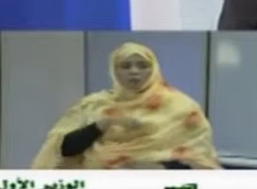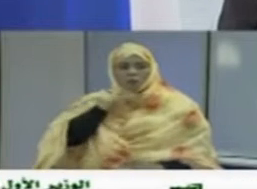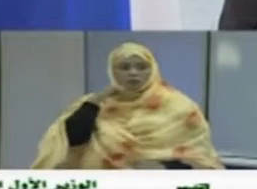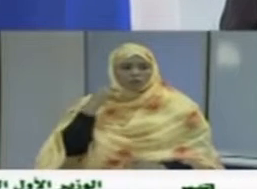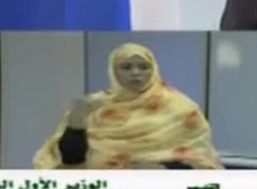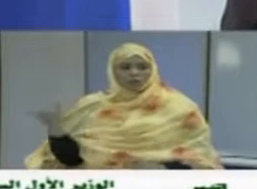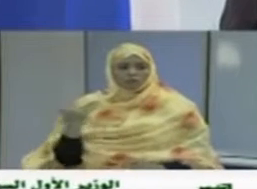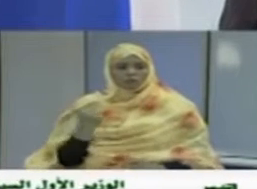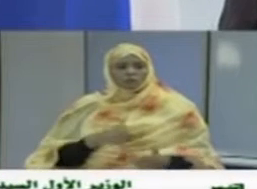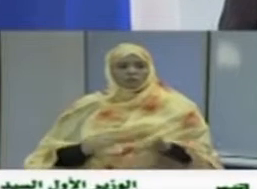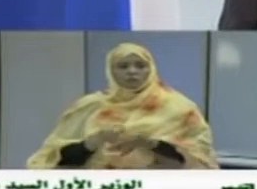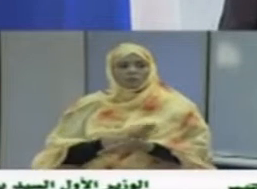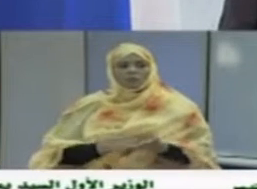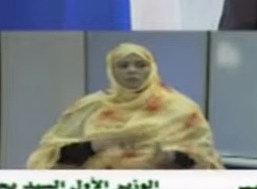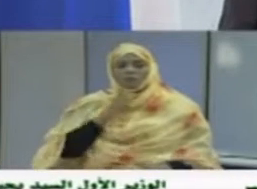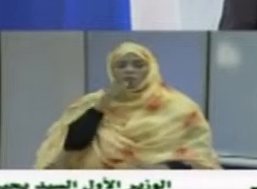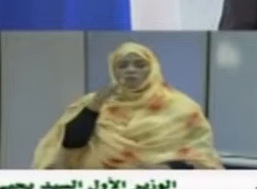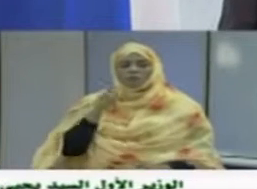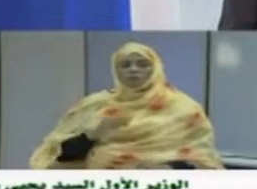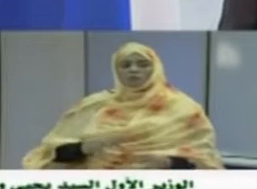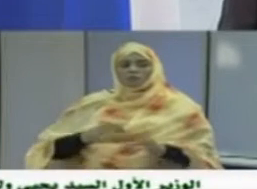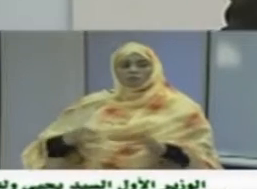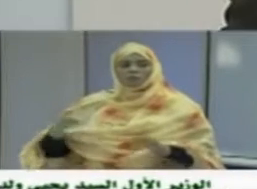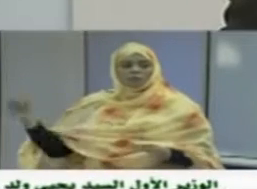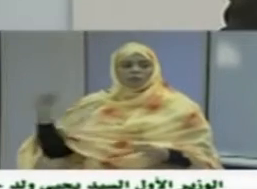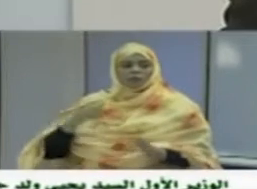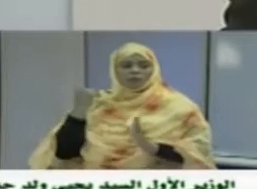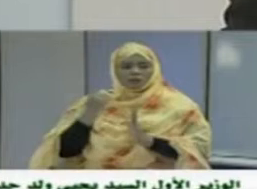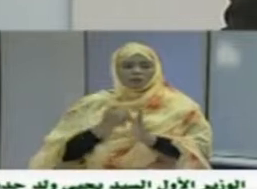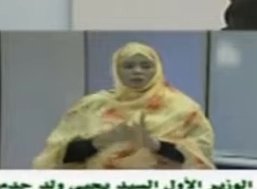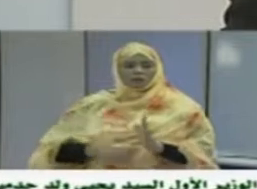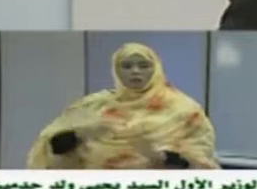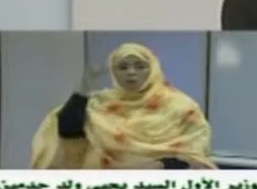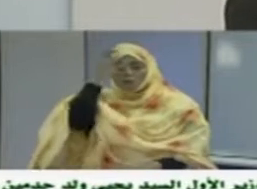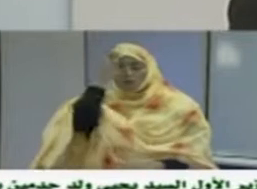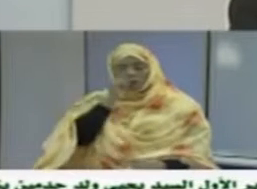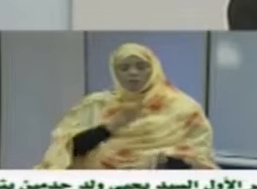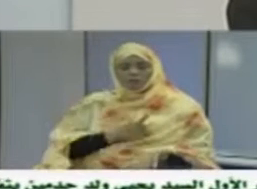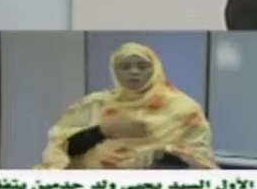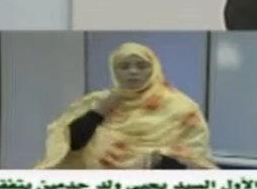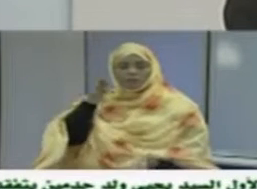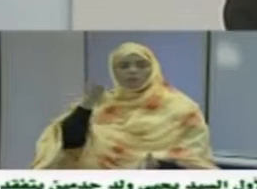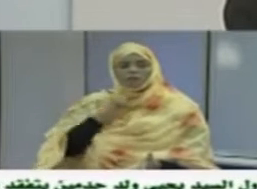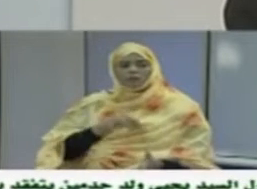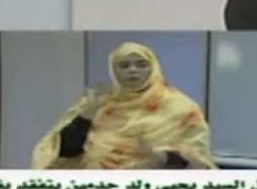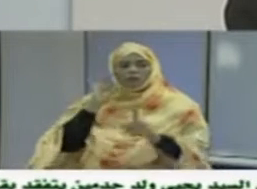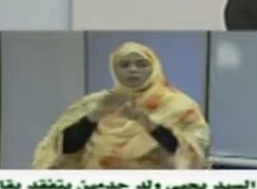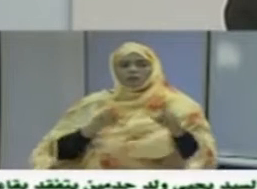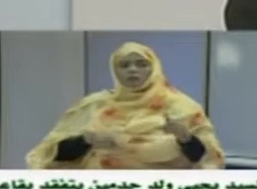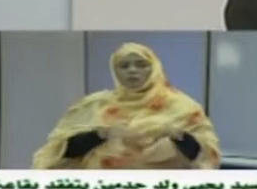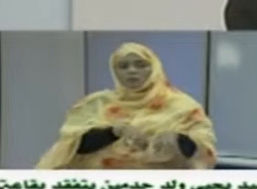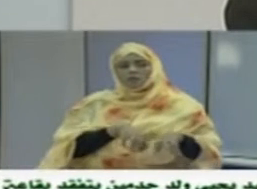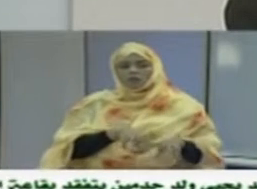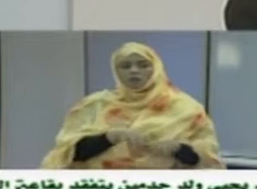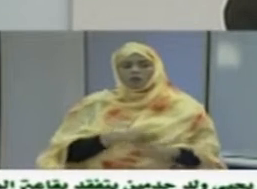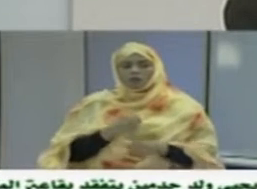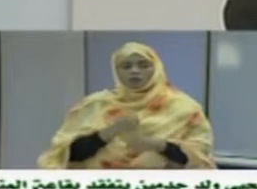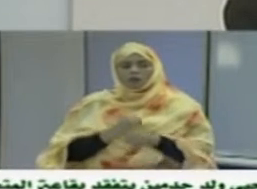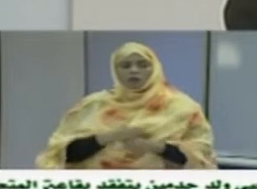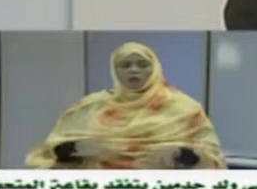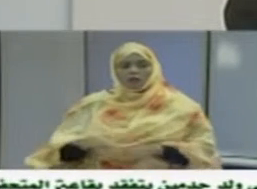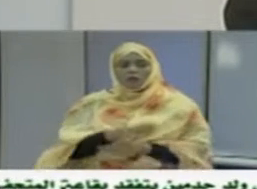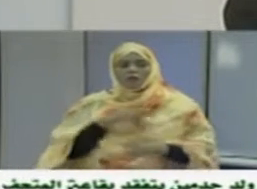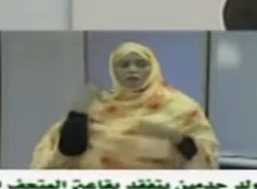وكانت روسيا قد فرضت سلسلة عقوبات اقتصادية ضد تركيا استهدفت خصوصا قطاع الزراعة والأشغال العامة